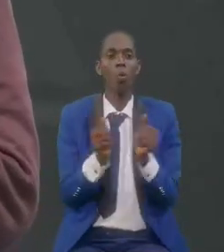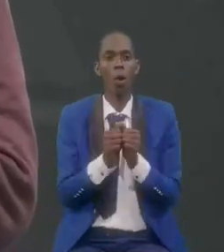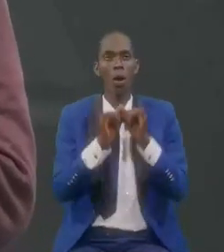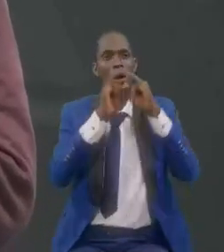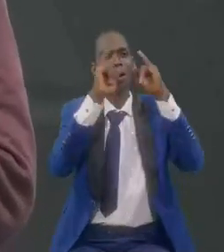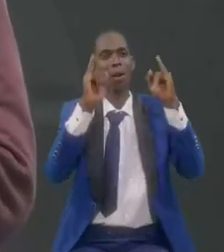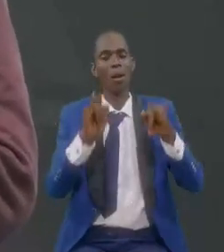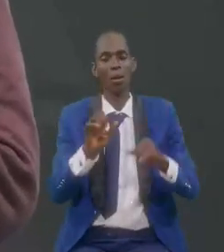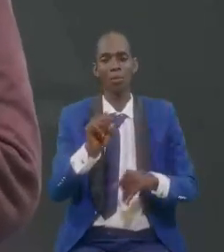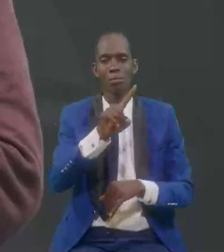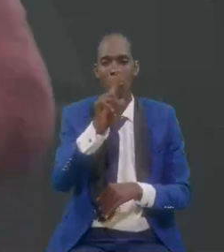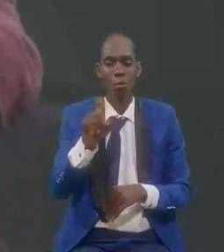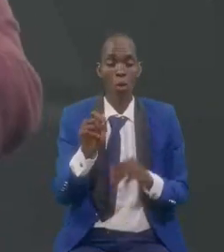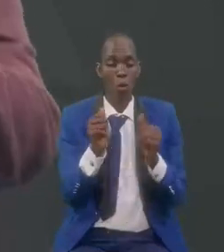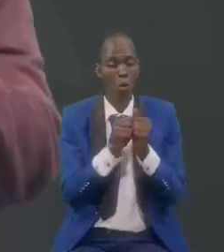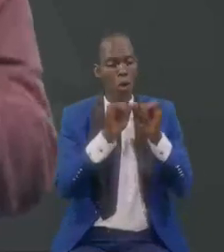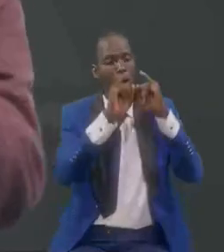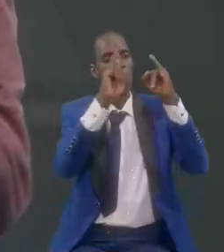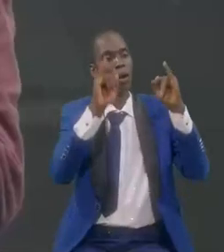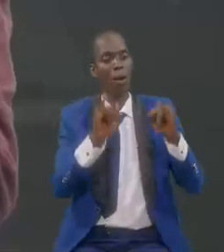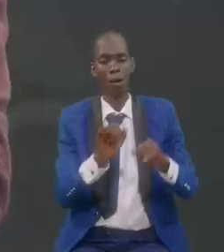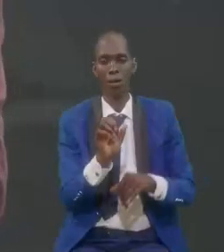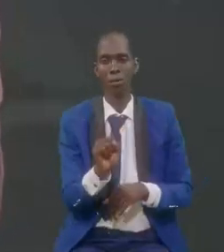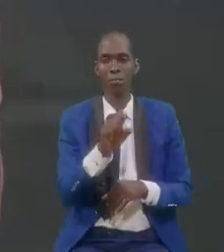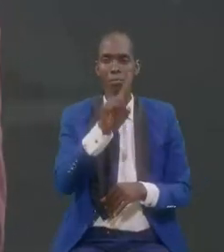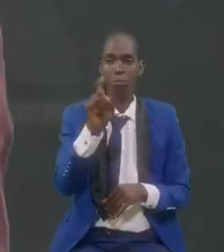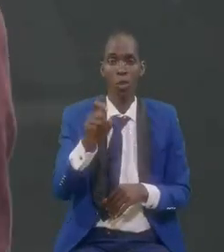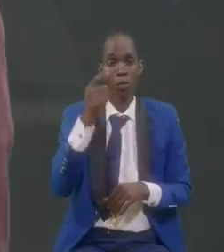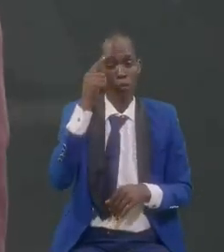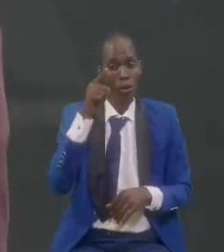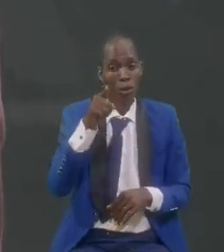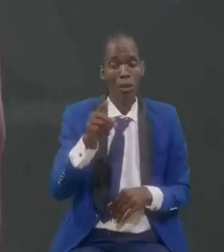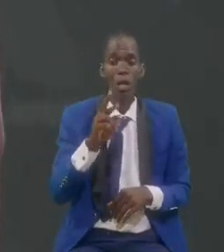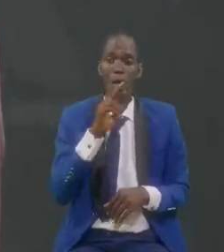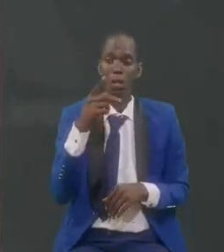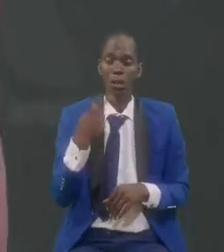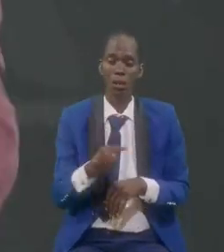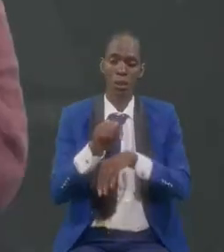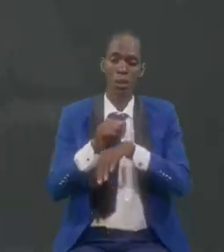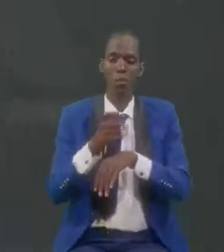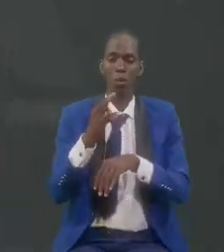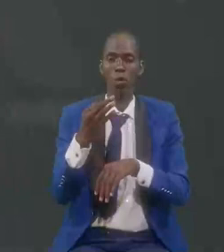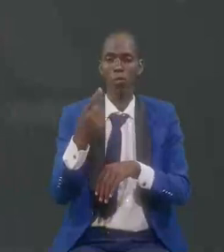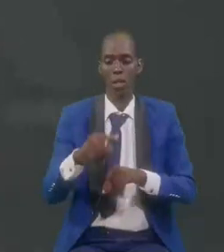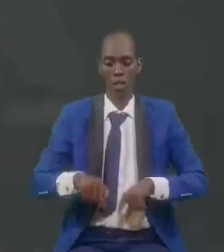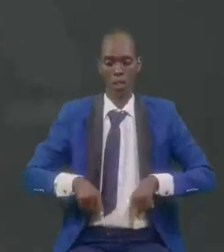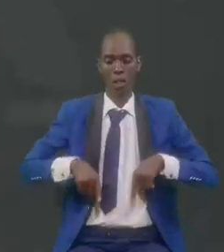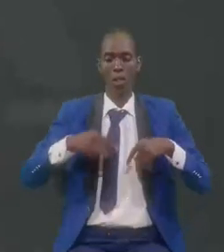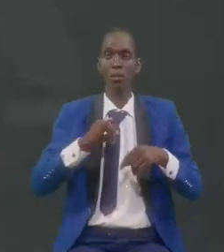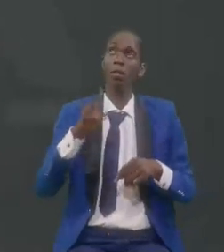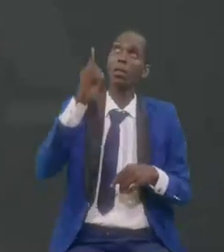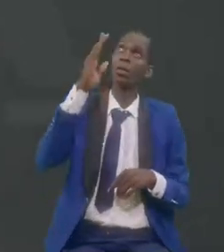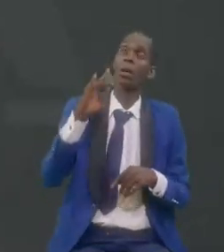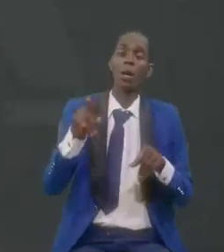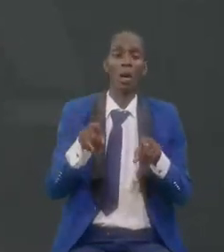idoles? Avec les idoles. Car nous sommes le temple du Dieu vivant. Comme Dieu l'a